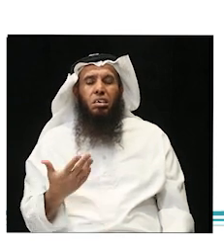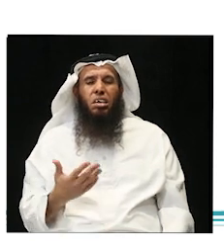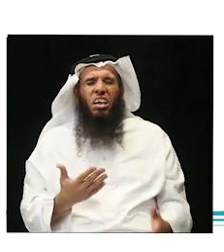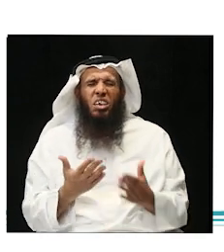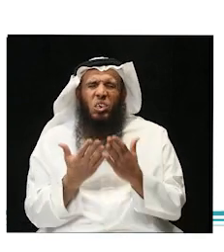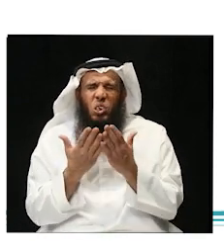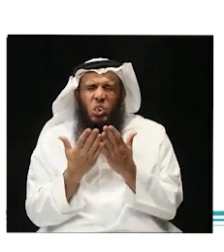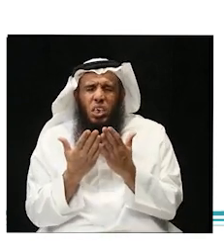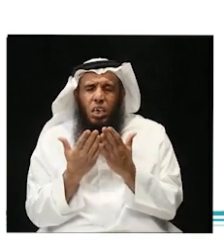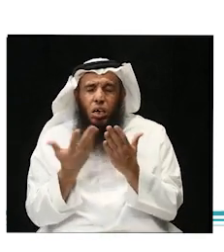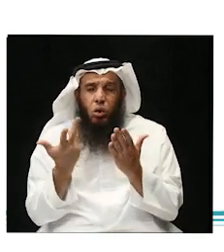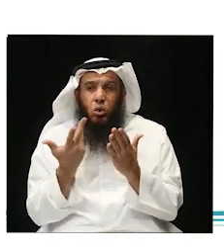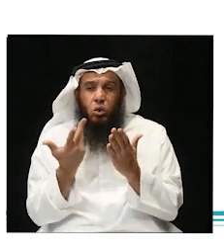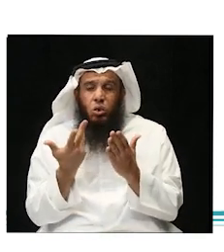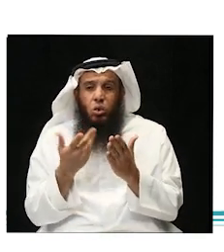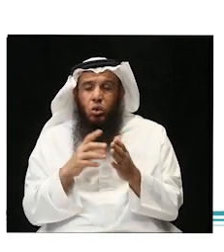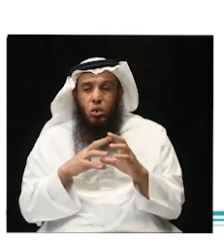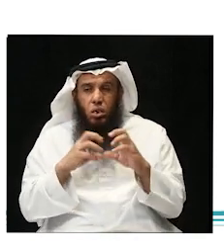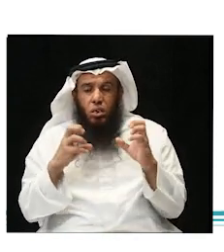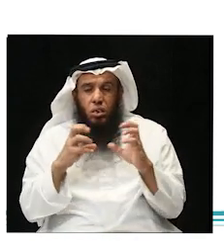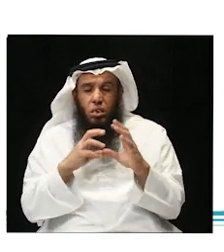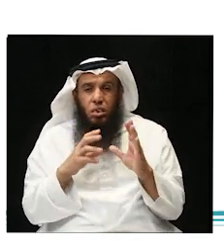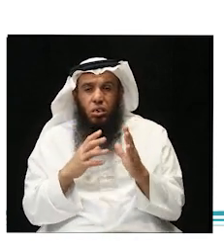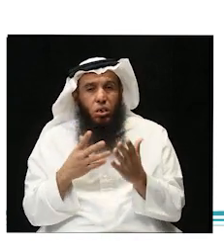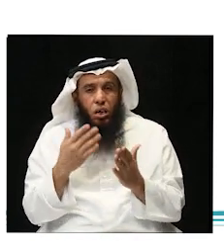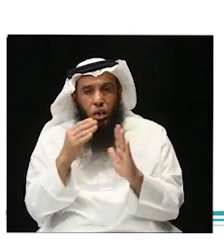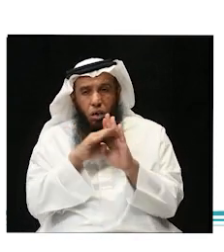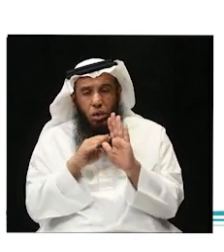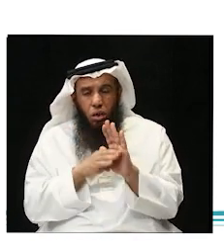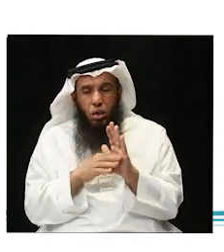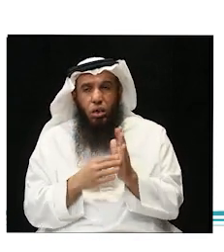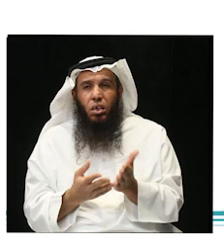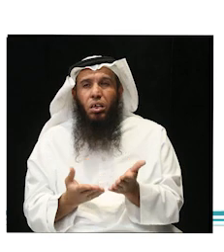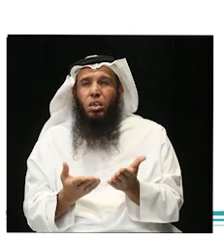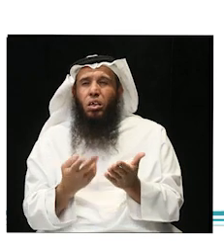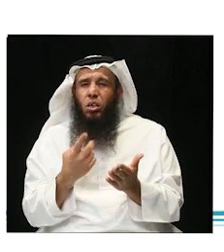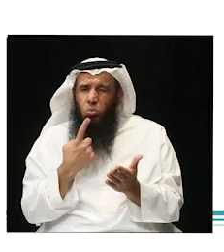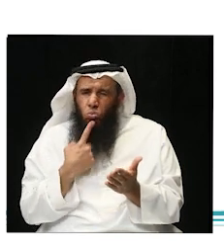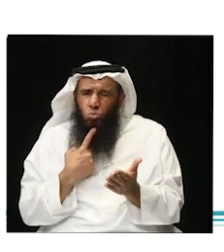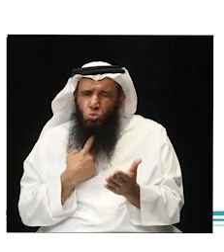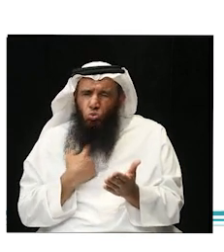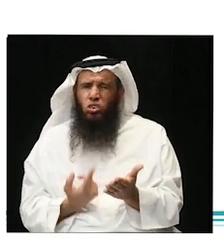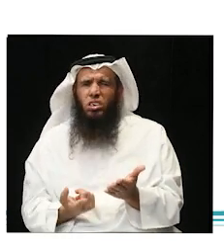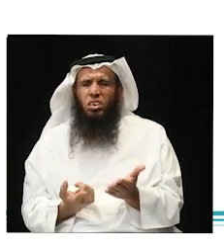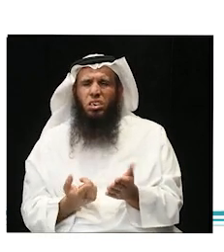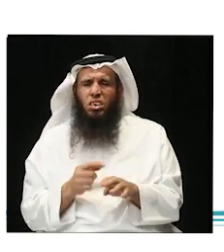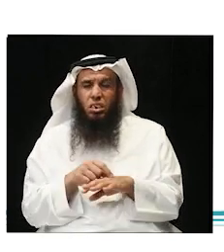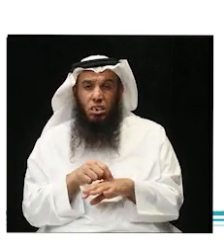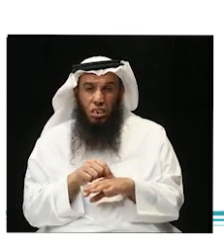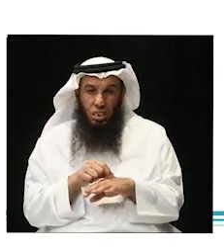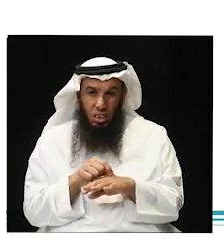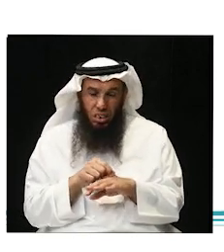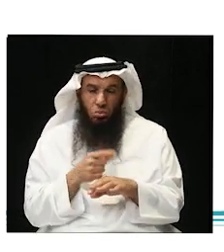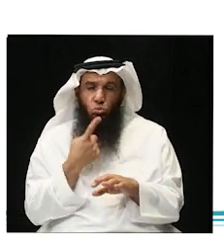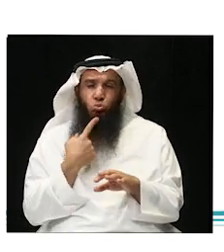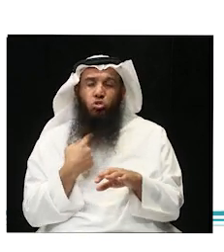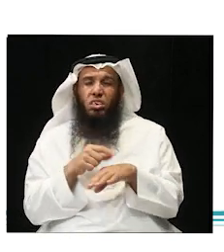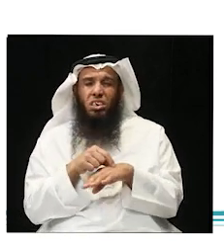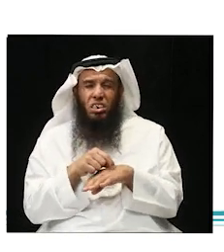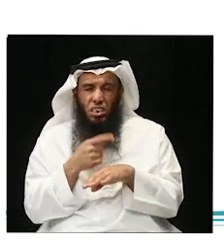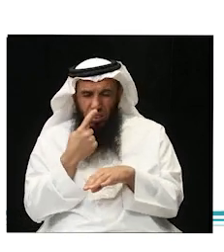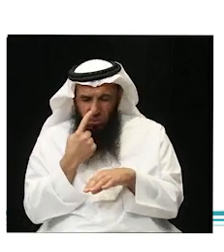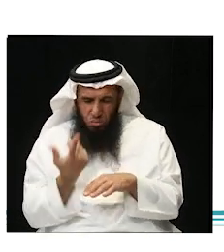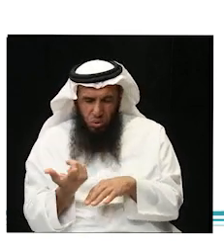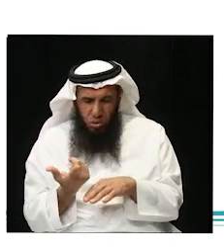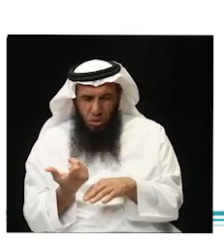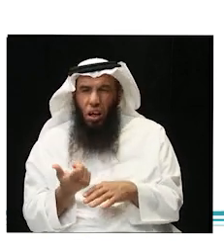ما عند الله، نرغب بما عند الله من المغفرة والثواب والجنة. ولهذا قال لك: الرجاء هو عبادة. لكن عبادة هل